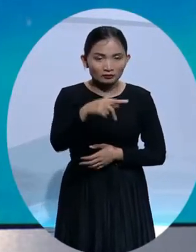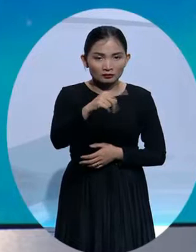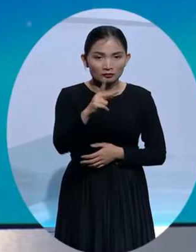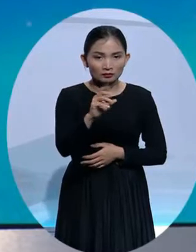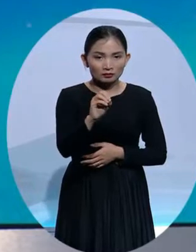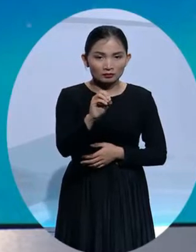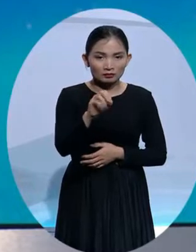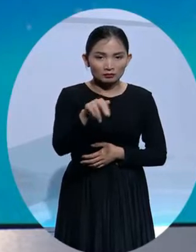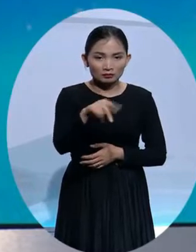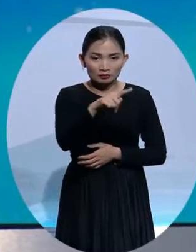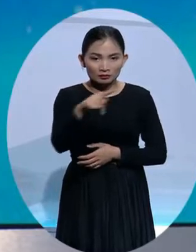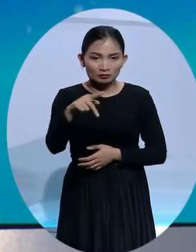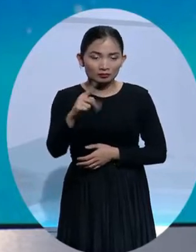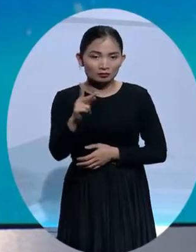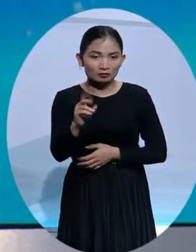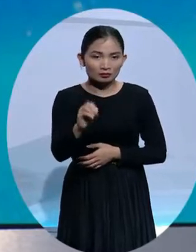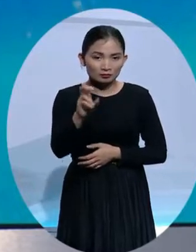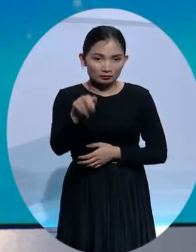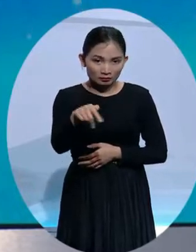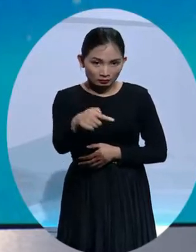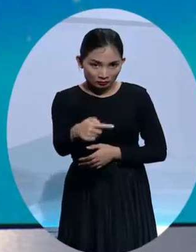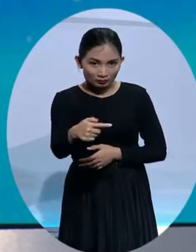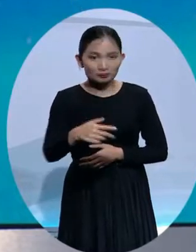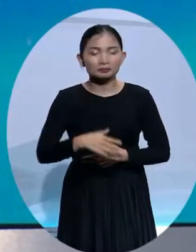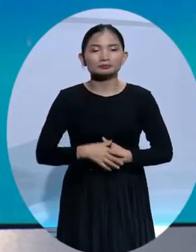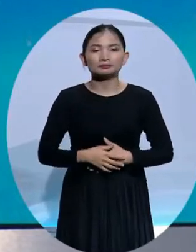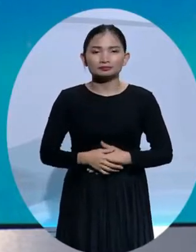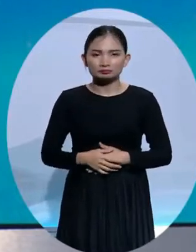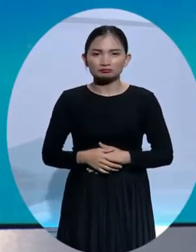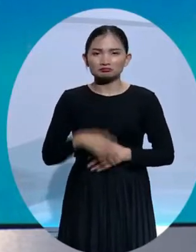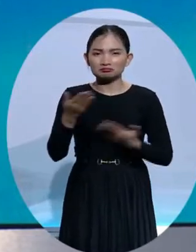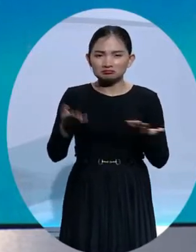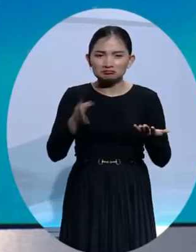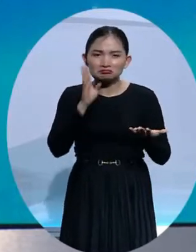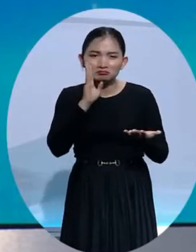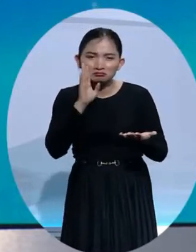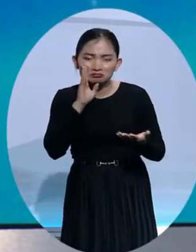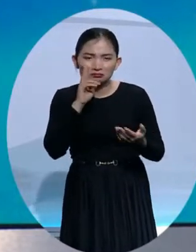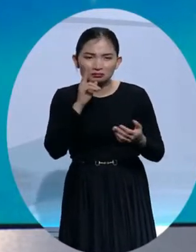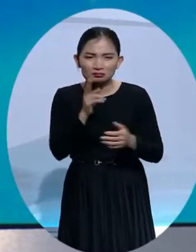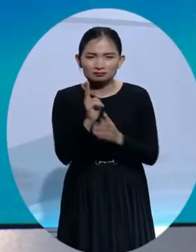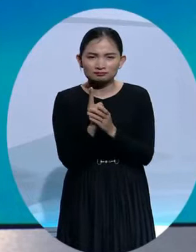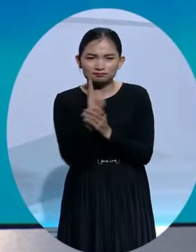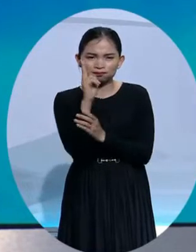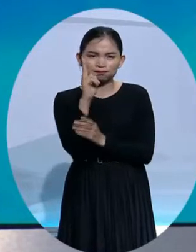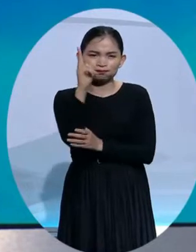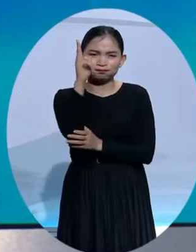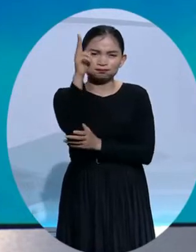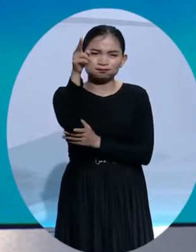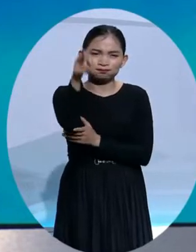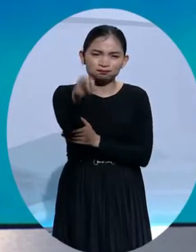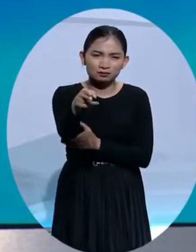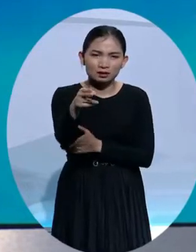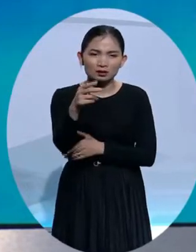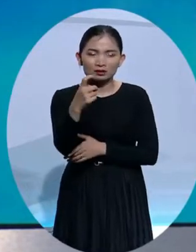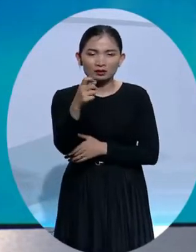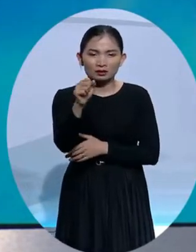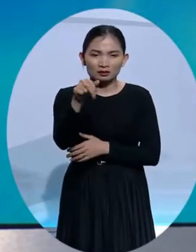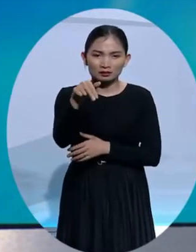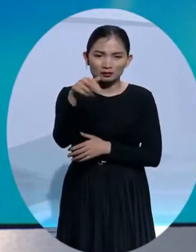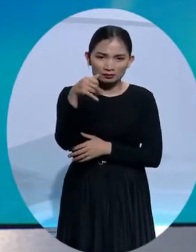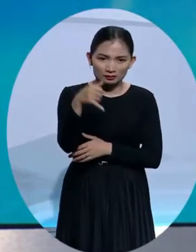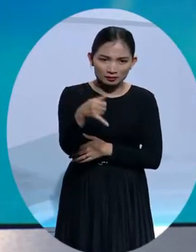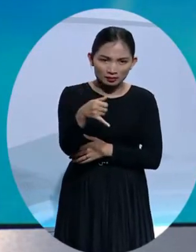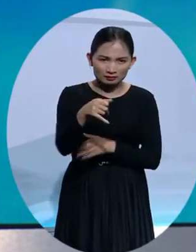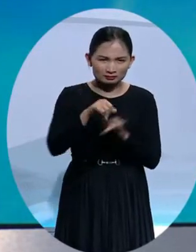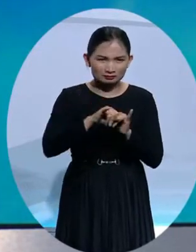là tập trận bắn đạn thật tầm xa và thử tên lửa mang đầu đạn phi hạt nhân với mục tiêu ở phía đông đảo Đài Loan. Đợt diễn tập này được thực hiện